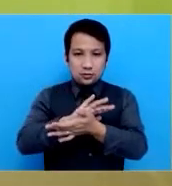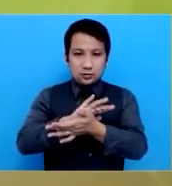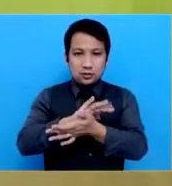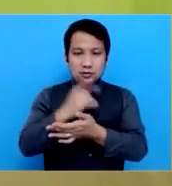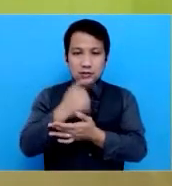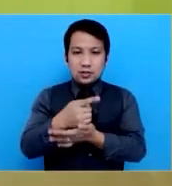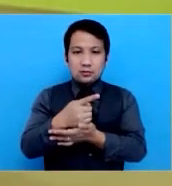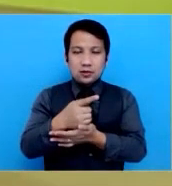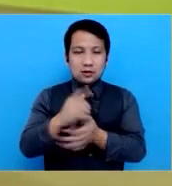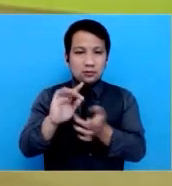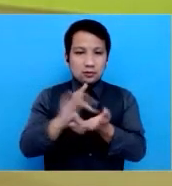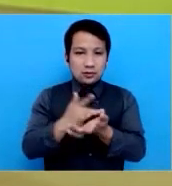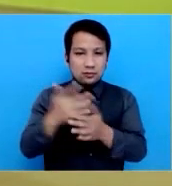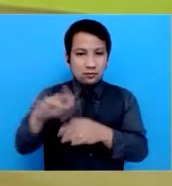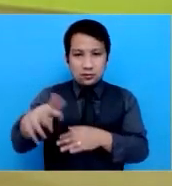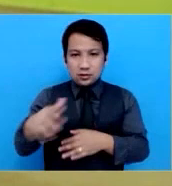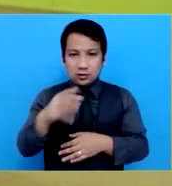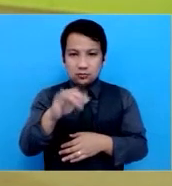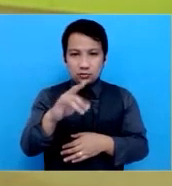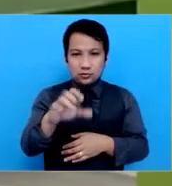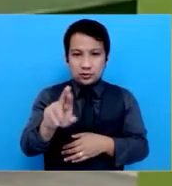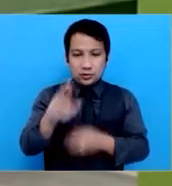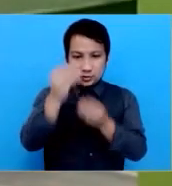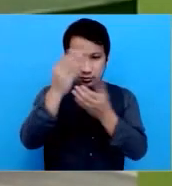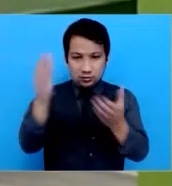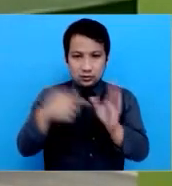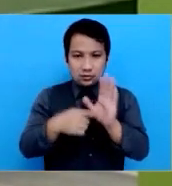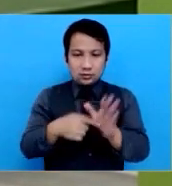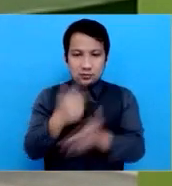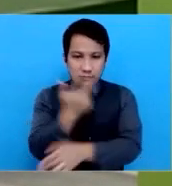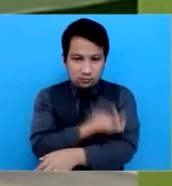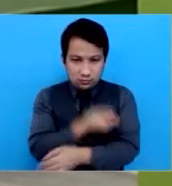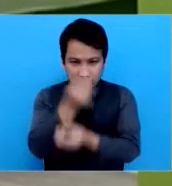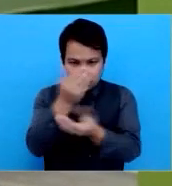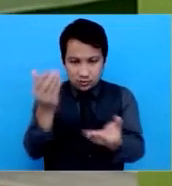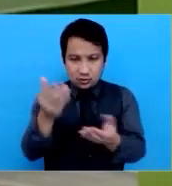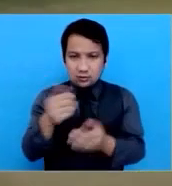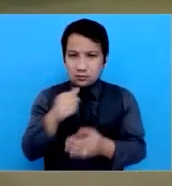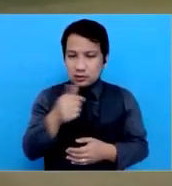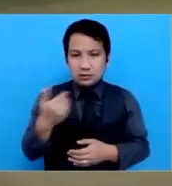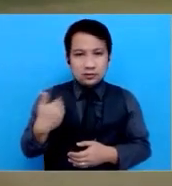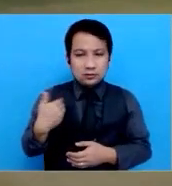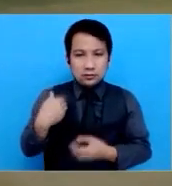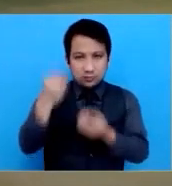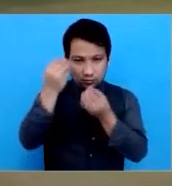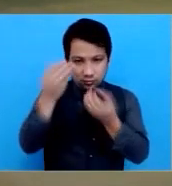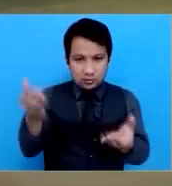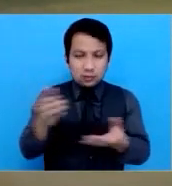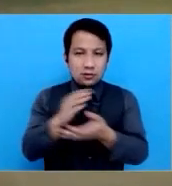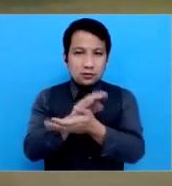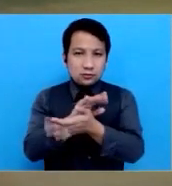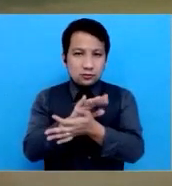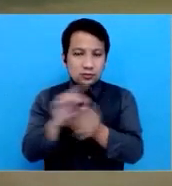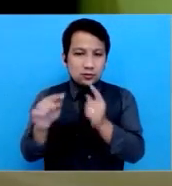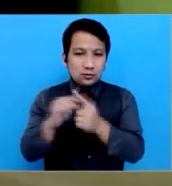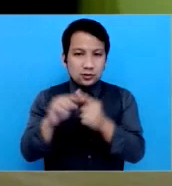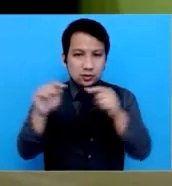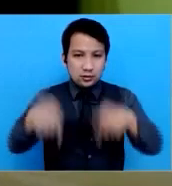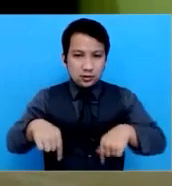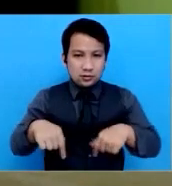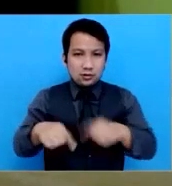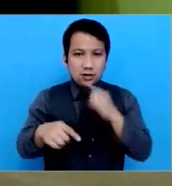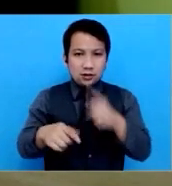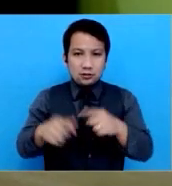asymptomatic, may mild o moderate symptoms, bakunado man o hindi. Para naman sa mga COVID positive na may severe o